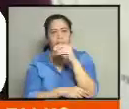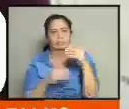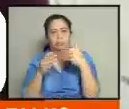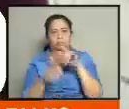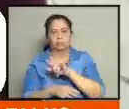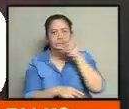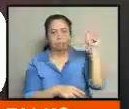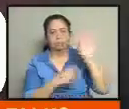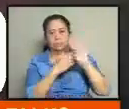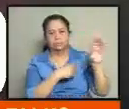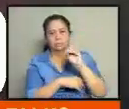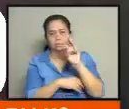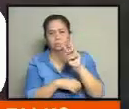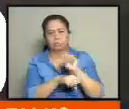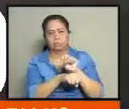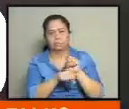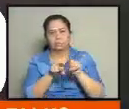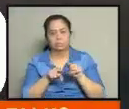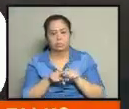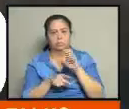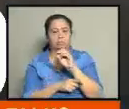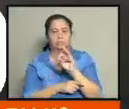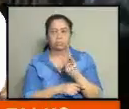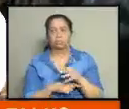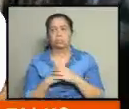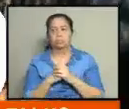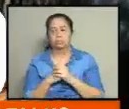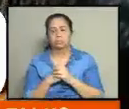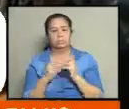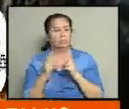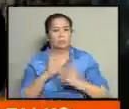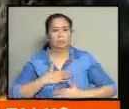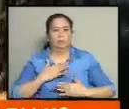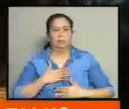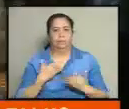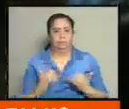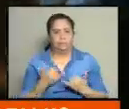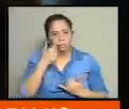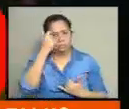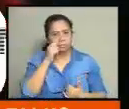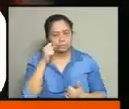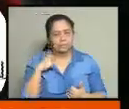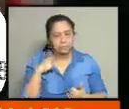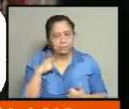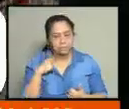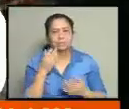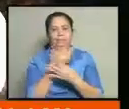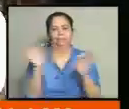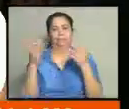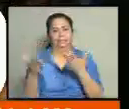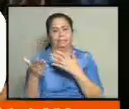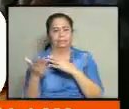bumalik sa ibang bansa para mamasukan ulit bilang OFW. Sobrang saya ko po kasi kahapon po acquitted na po